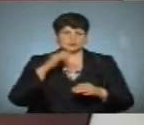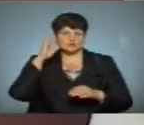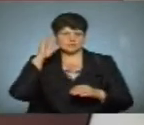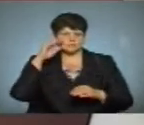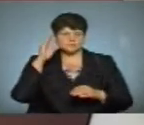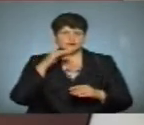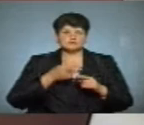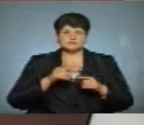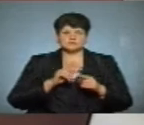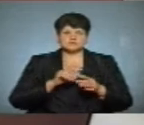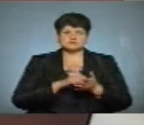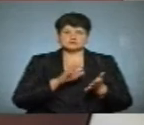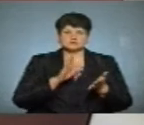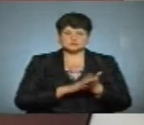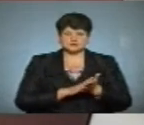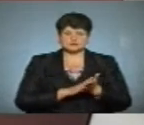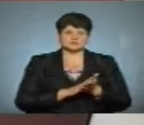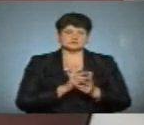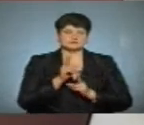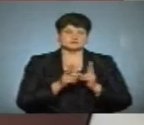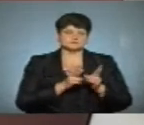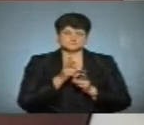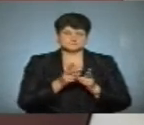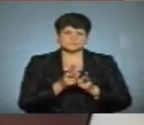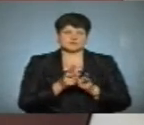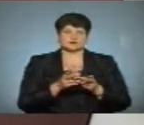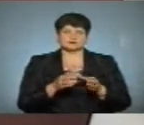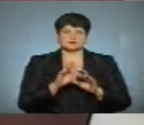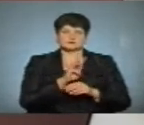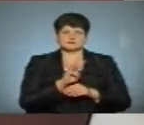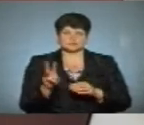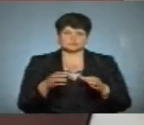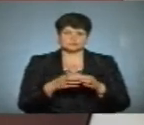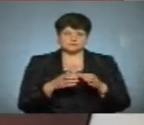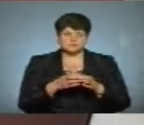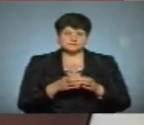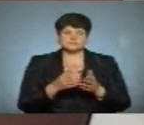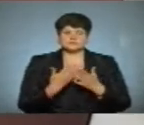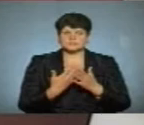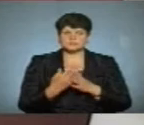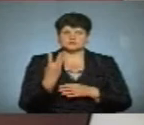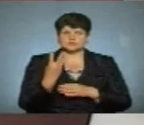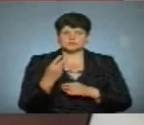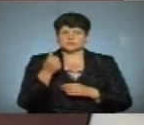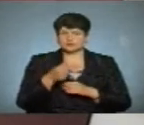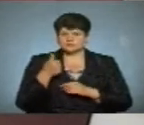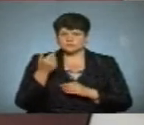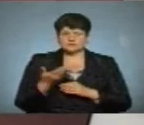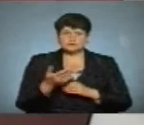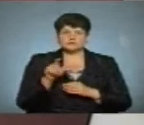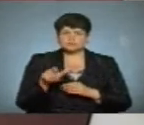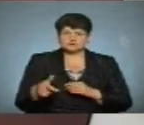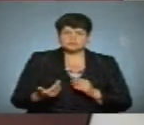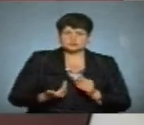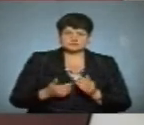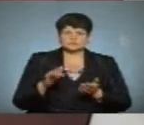це зареєстрували на сайті громади, каже житель селища Сергій Бондарчук. За його словами, близько 3 років люди, які живуть у